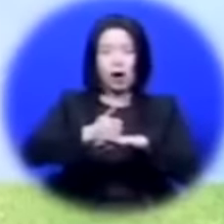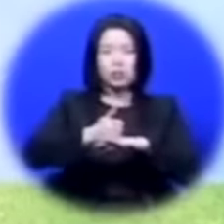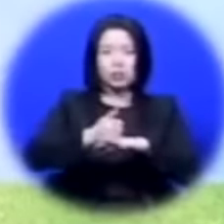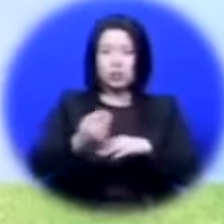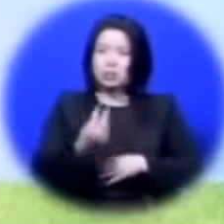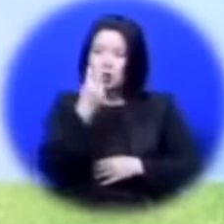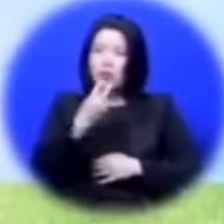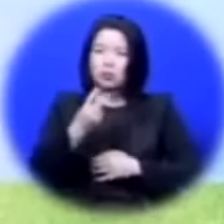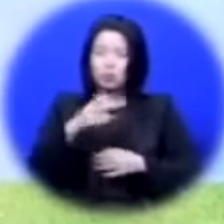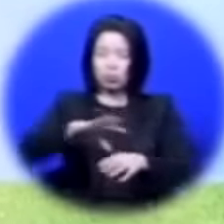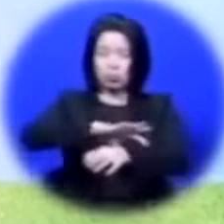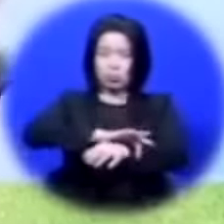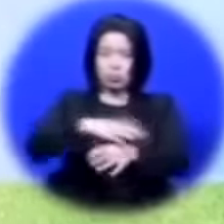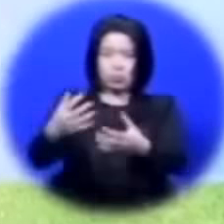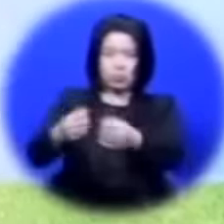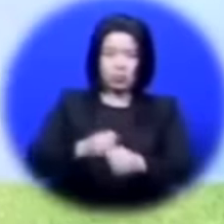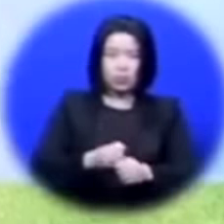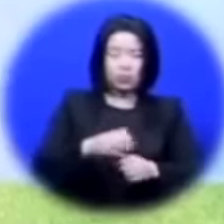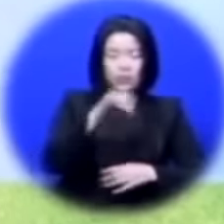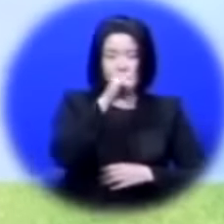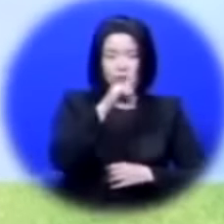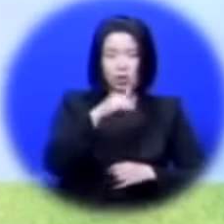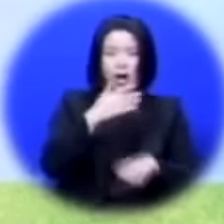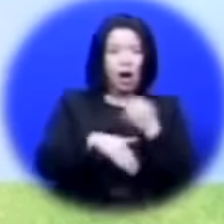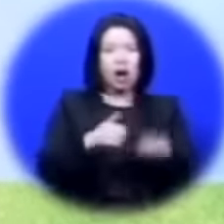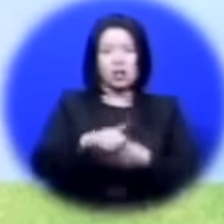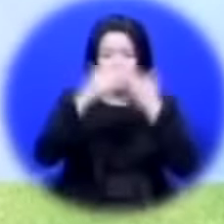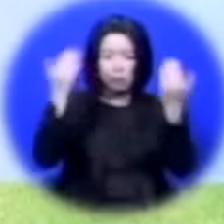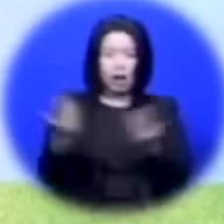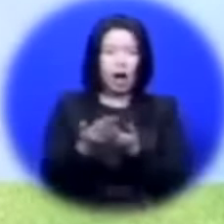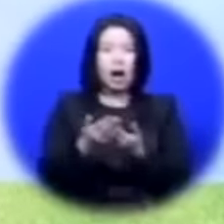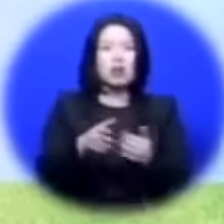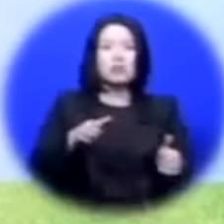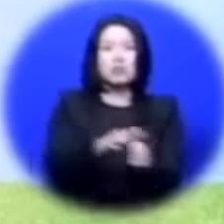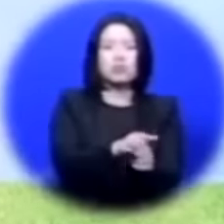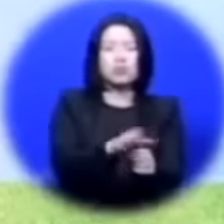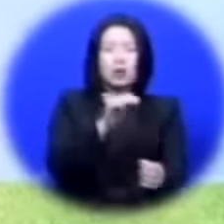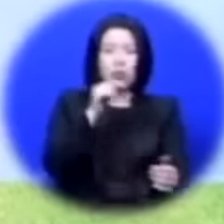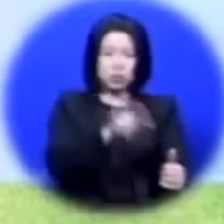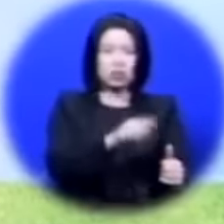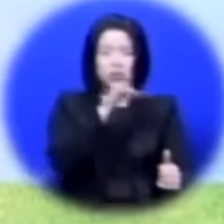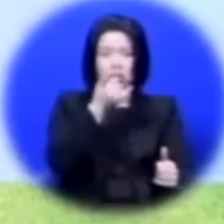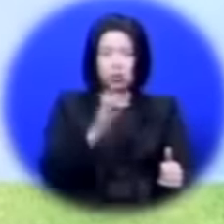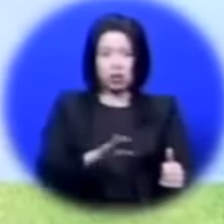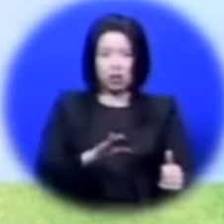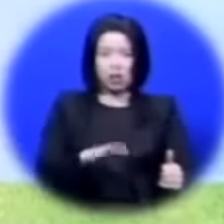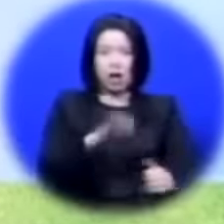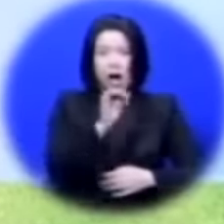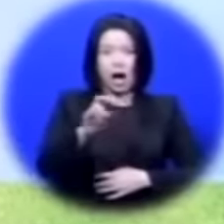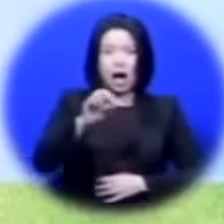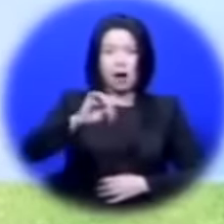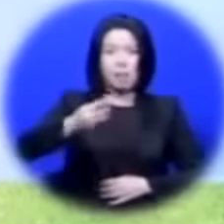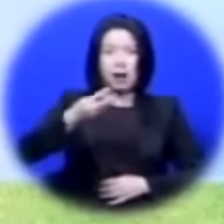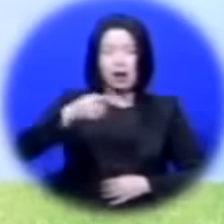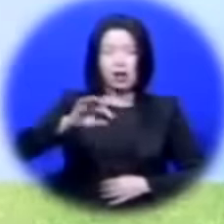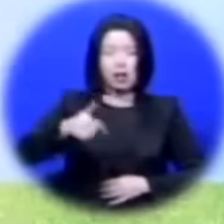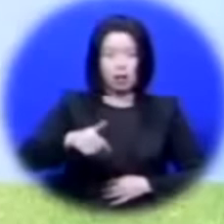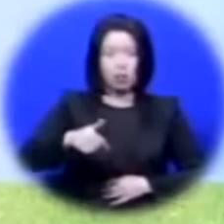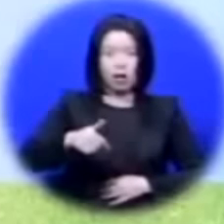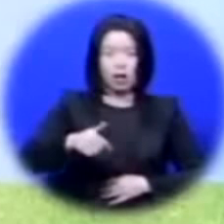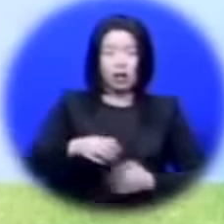잡아왔습니다 하나님은 다 죽이라고 했는데 그래서 결국은 아말렉과 싸워 이기고 사울왕은